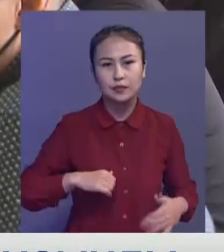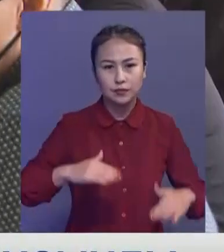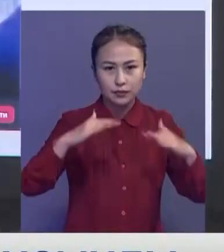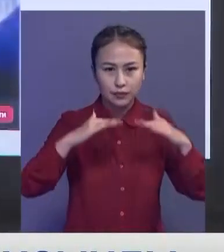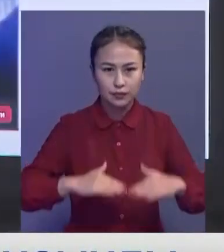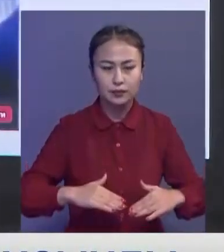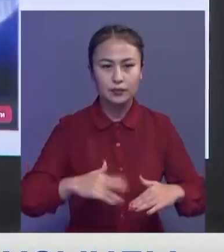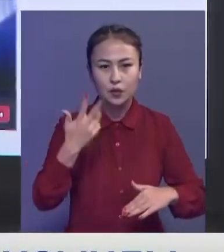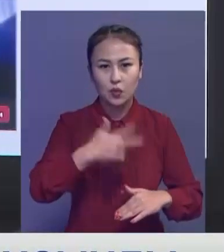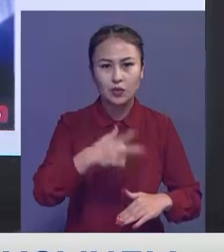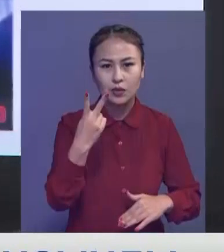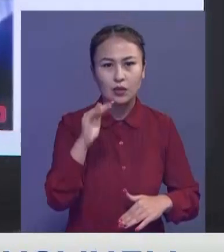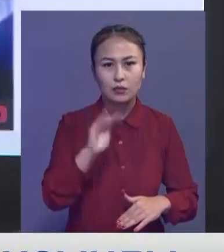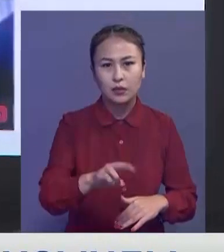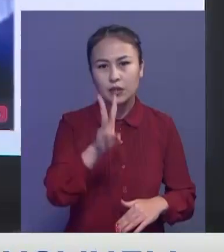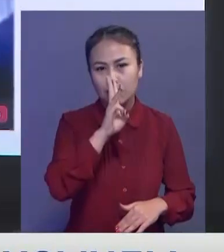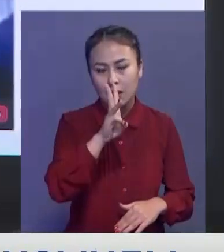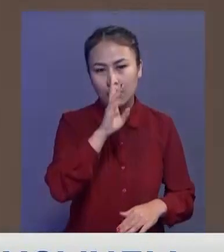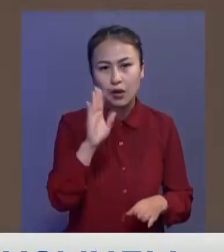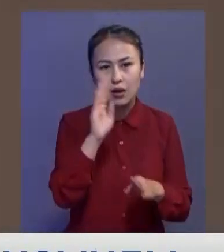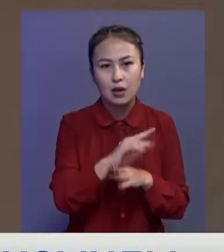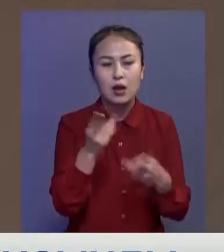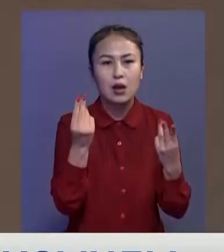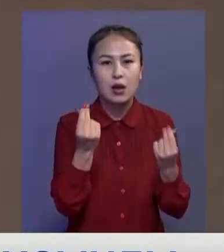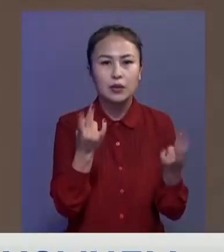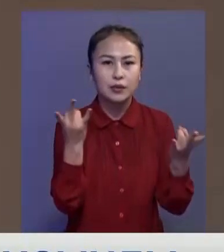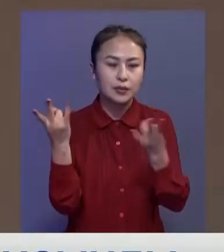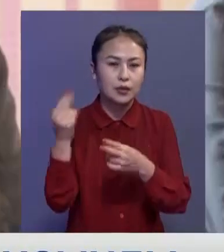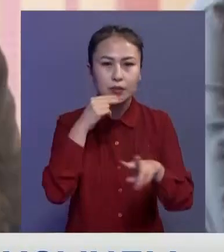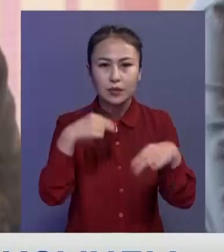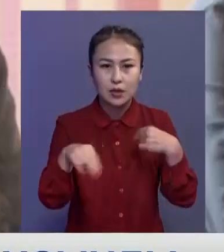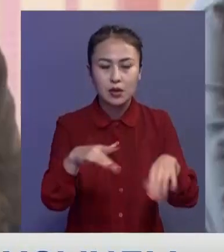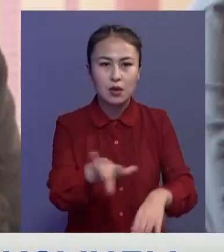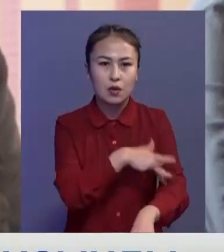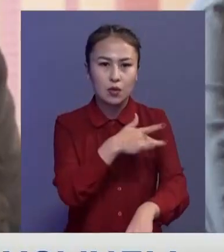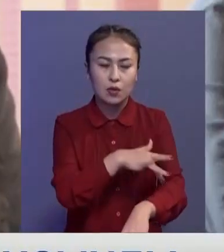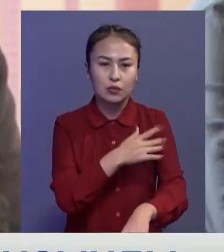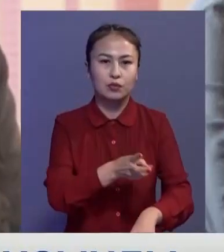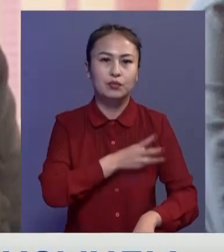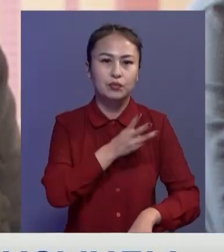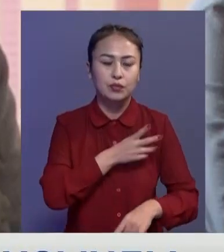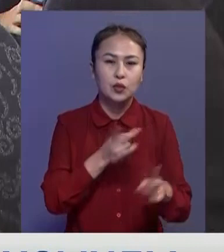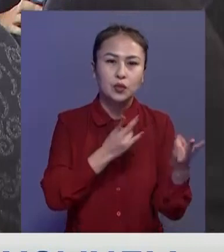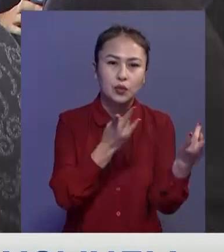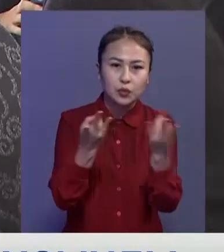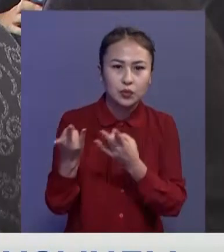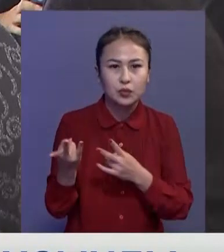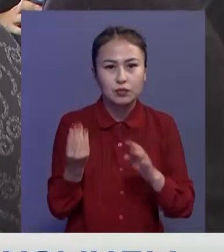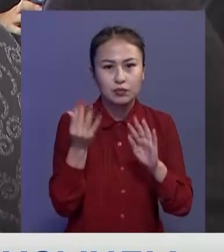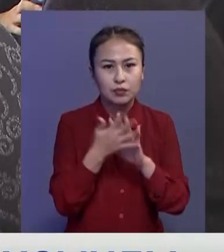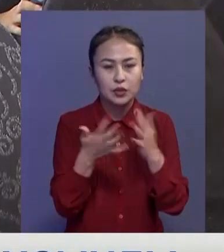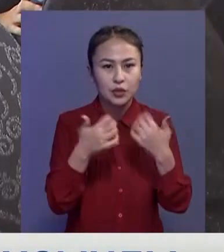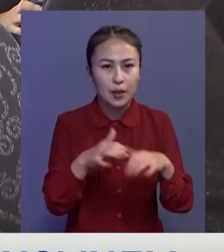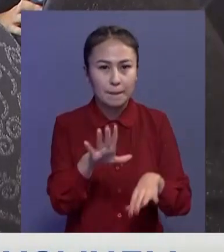күнкөріс межесі 32 000 теңге шамасында. Бұл қаражат қажетті азық-түлік, коммуналдық төлем, рухани және әлеуметтік қажеттіліктерді өтеуге